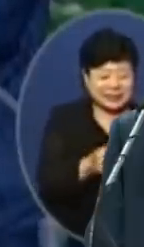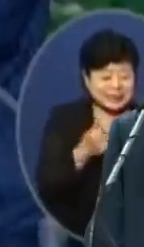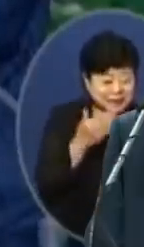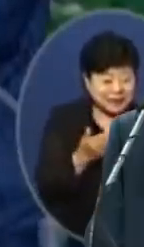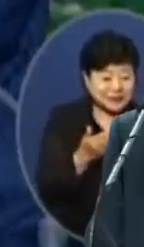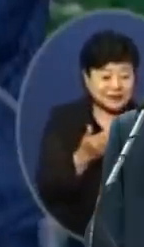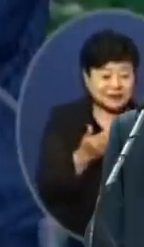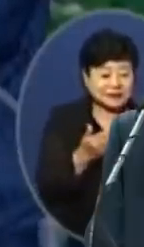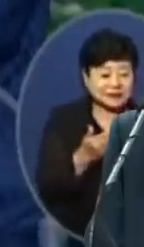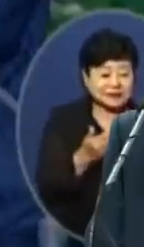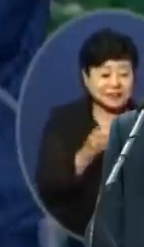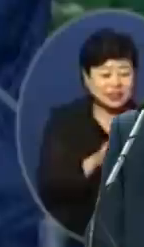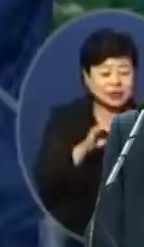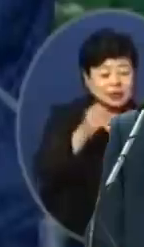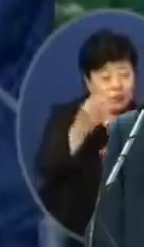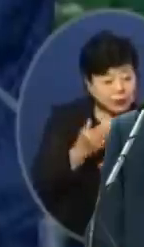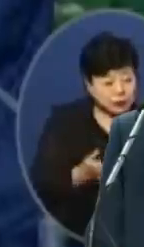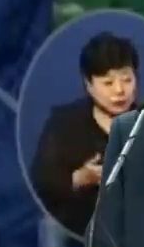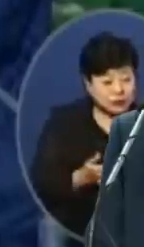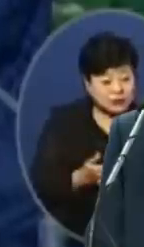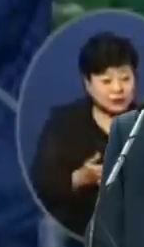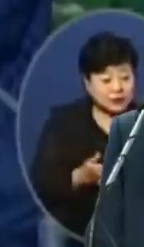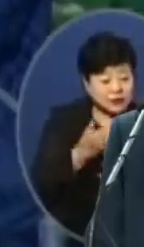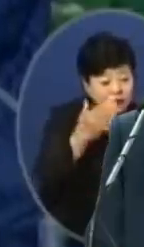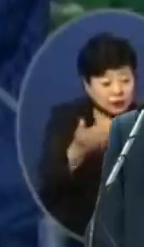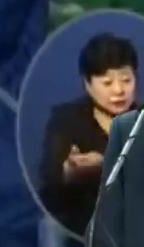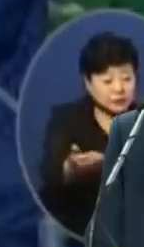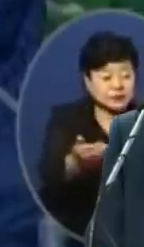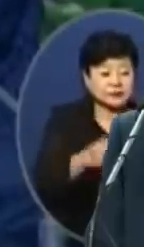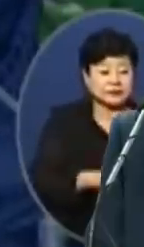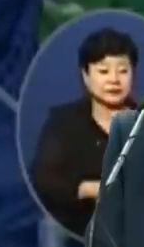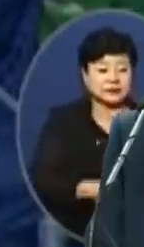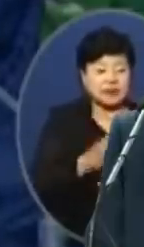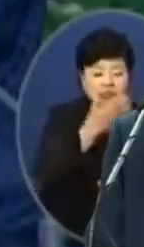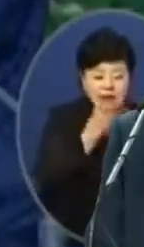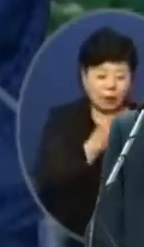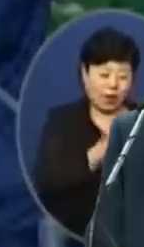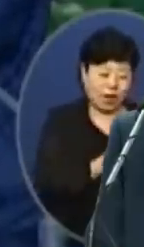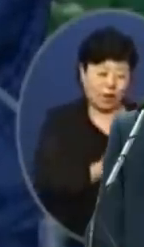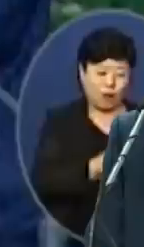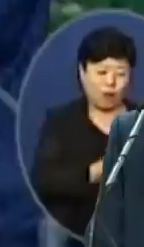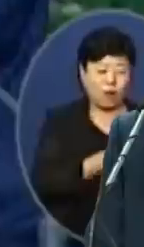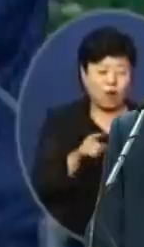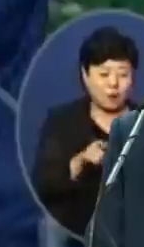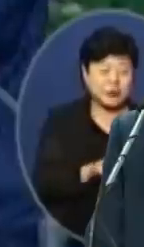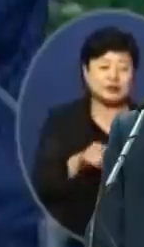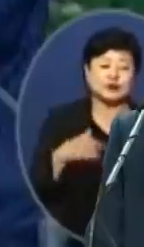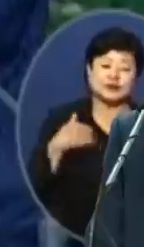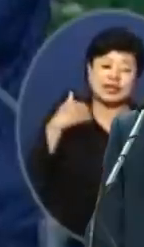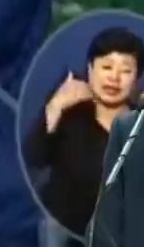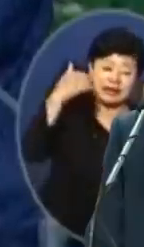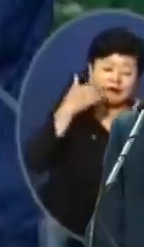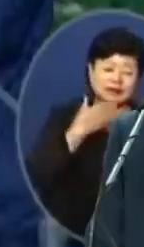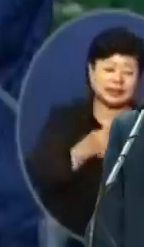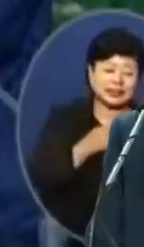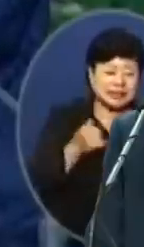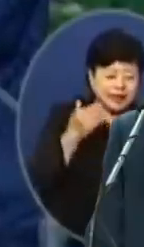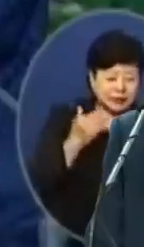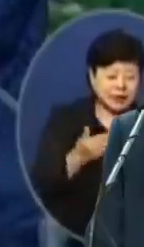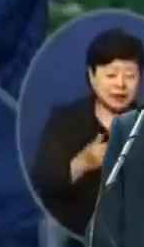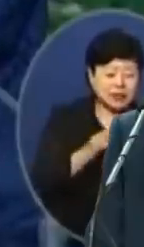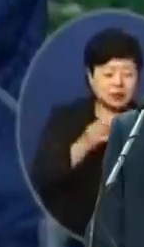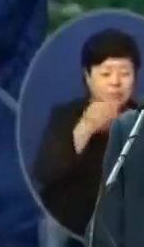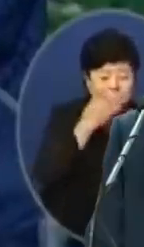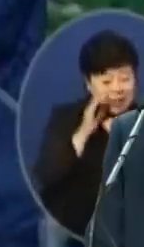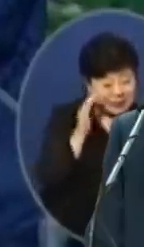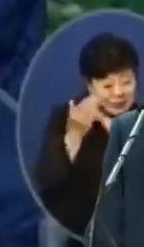하나님께서 기도를 응답해 주시면 여러분 행복도 하고 믿음도 자라고 다른 사람에게 전도할